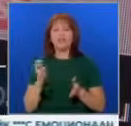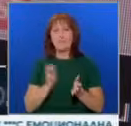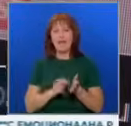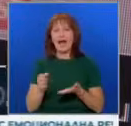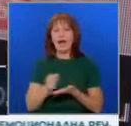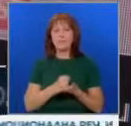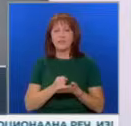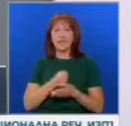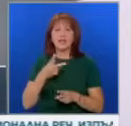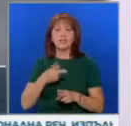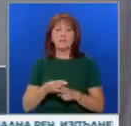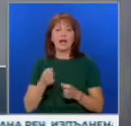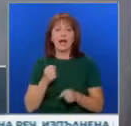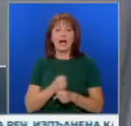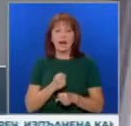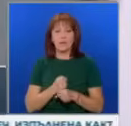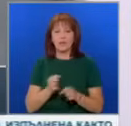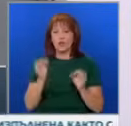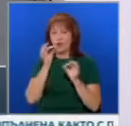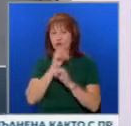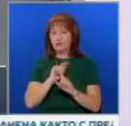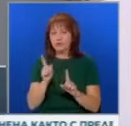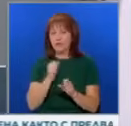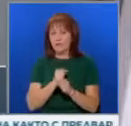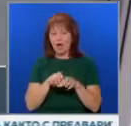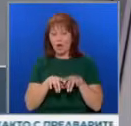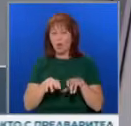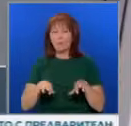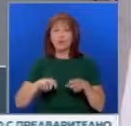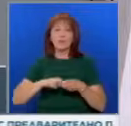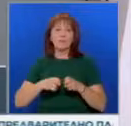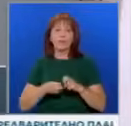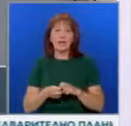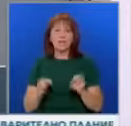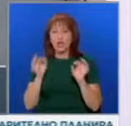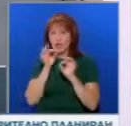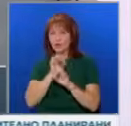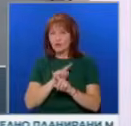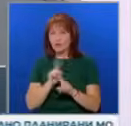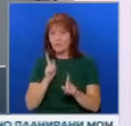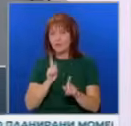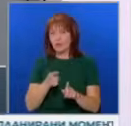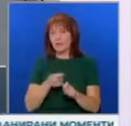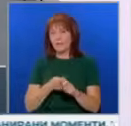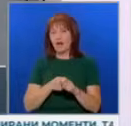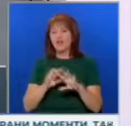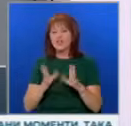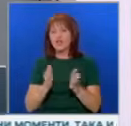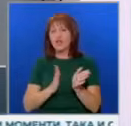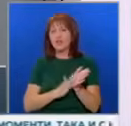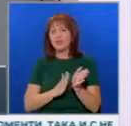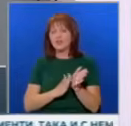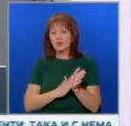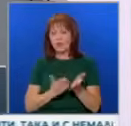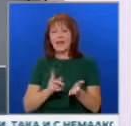аптеки спряха работа. Нищо не работи. Компютърът е проблема и нищо не могат да направят. Цялата документация е недостъпна